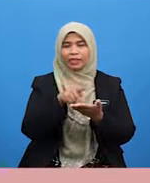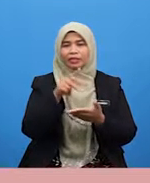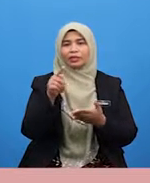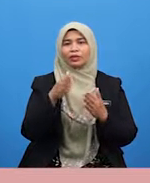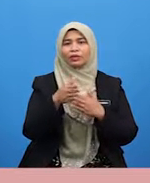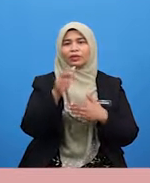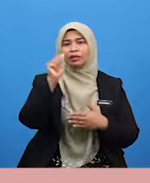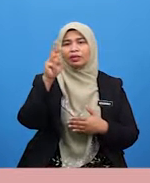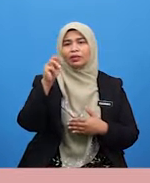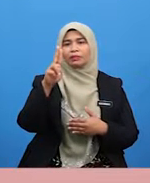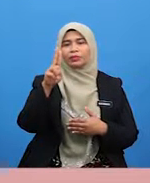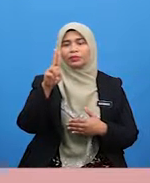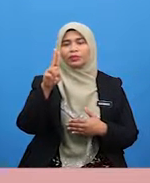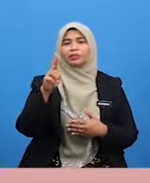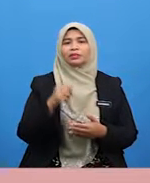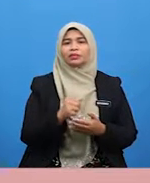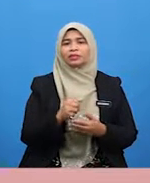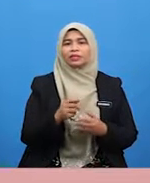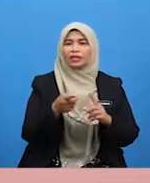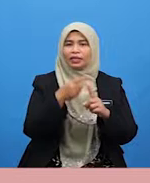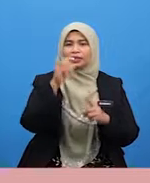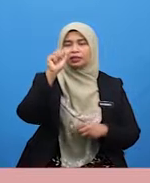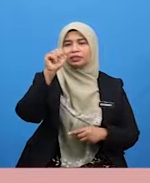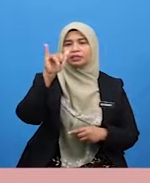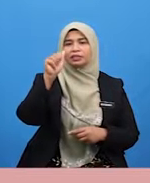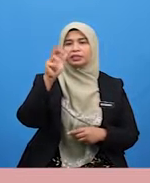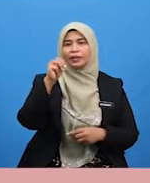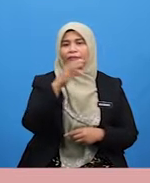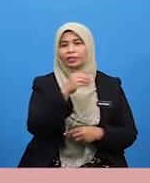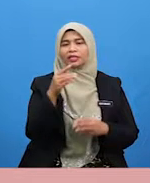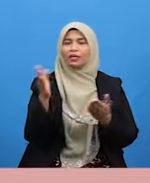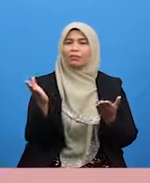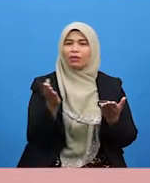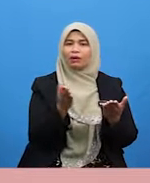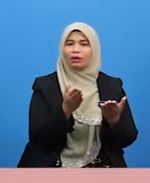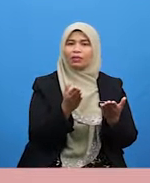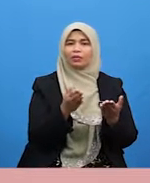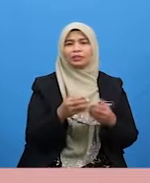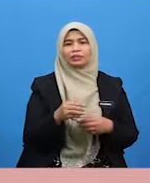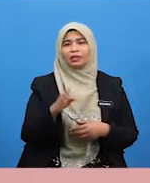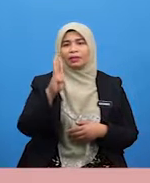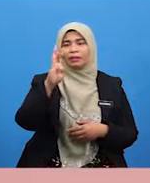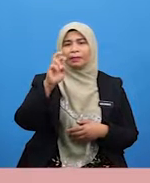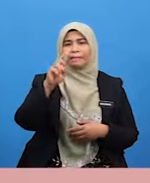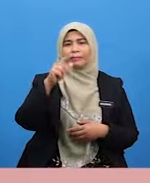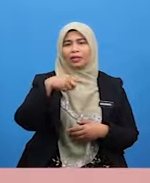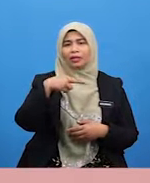Amir bin Luhai dari Syam dan dibawa berhala tersebut bernama Hubal serta